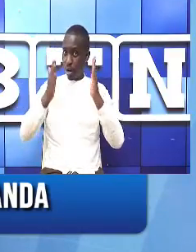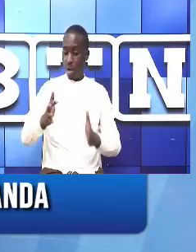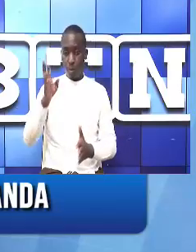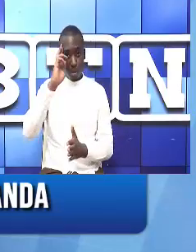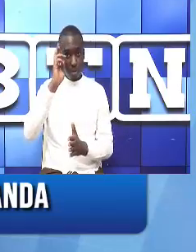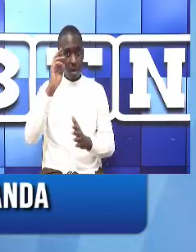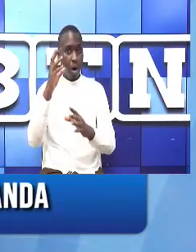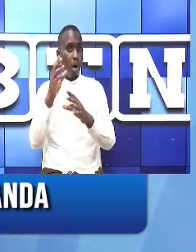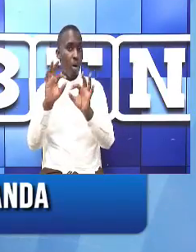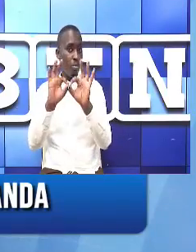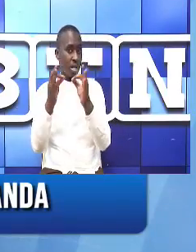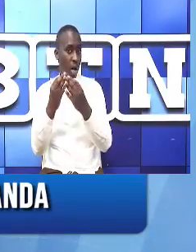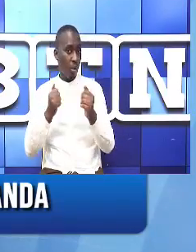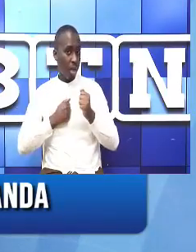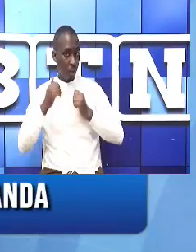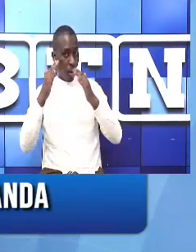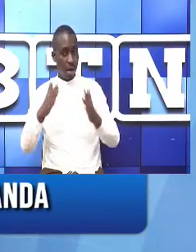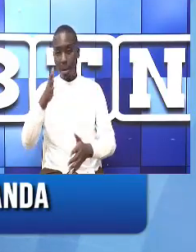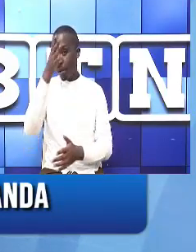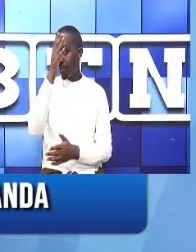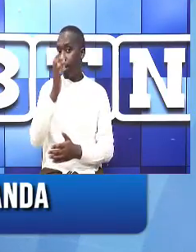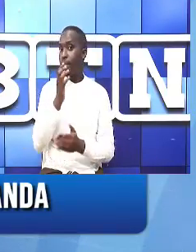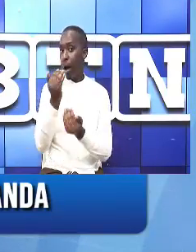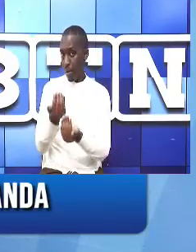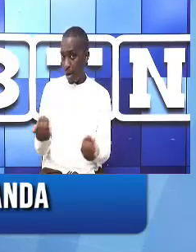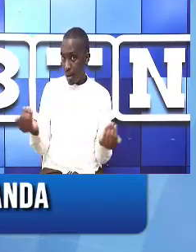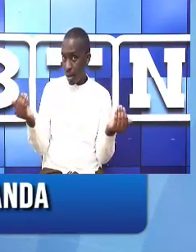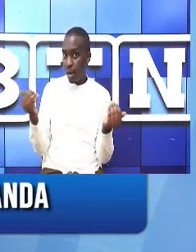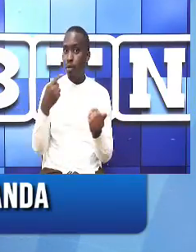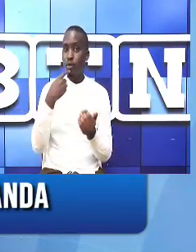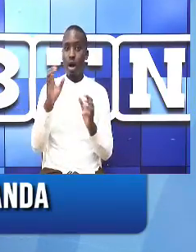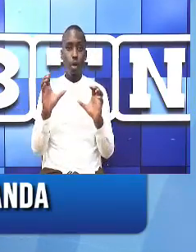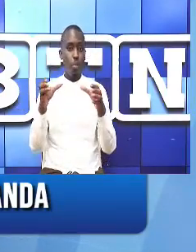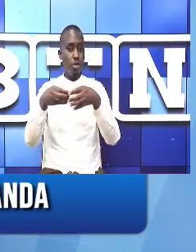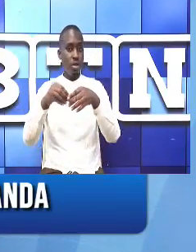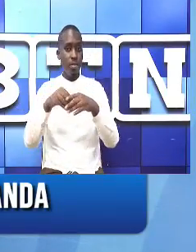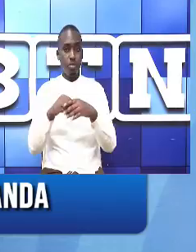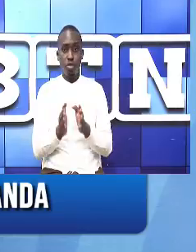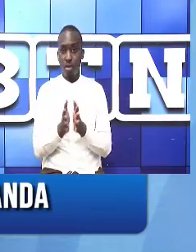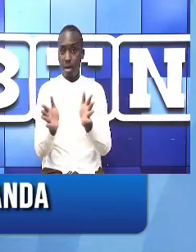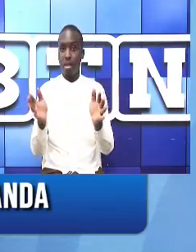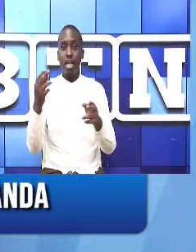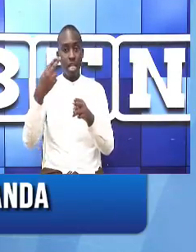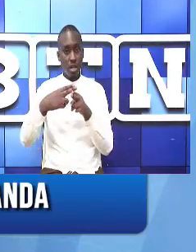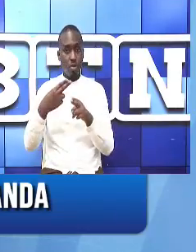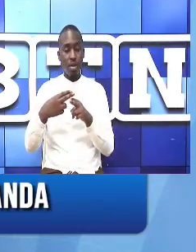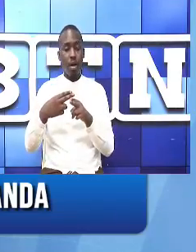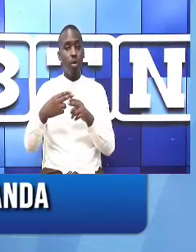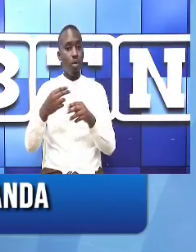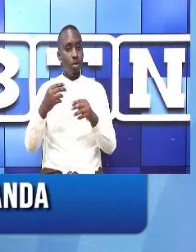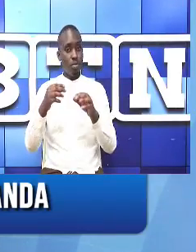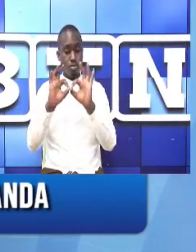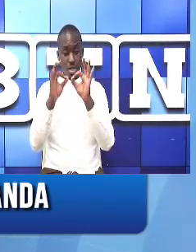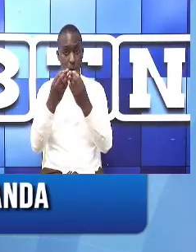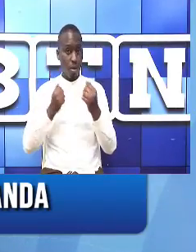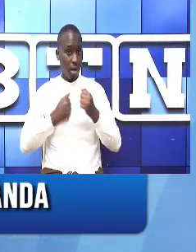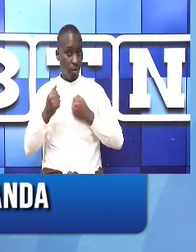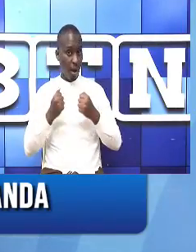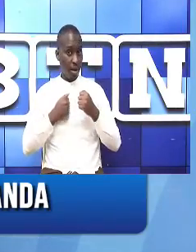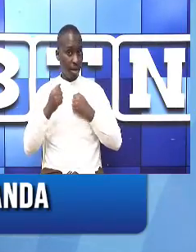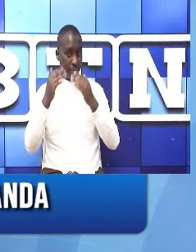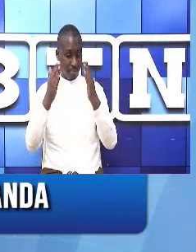nyarwanda ari ababyeyi b'abana ubwo ni community muri rusange cyo twita umuryango nyarwanda hanyuma